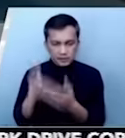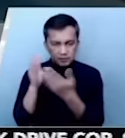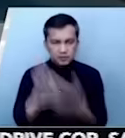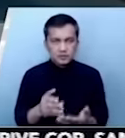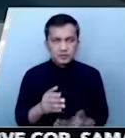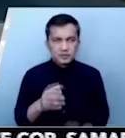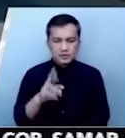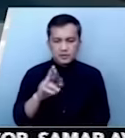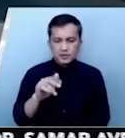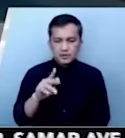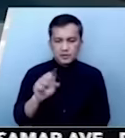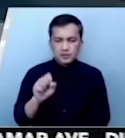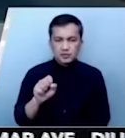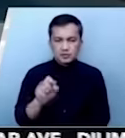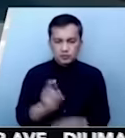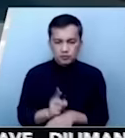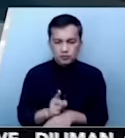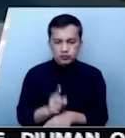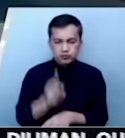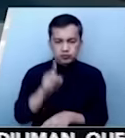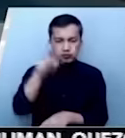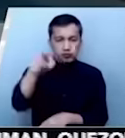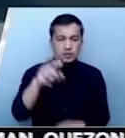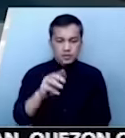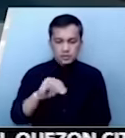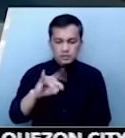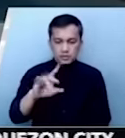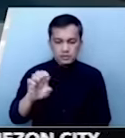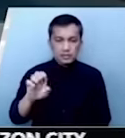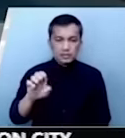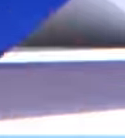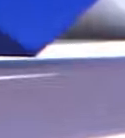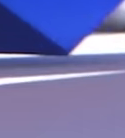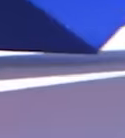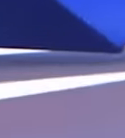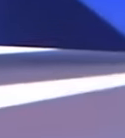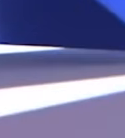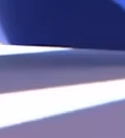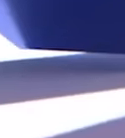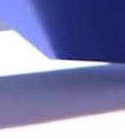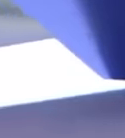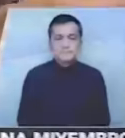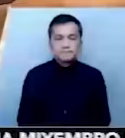cruise missiles na inorder ng bansa. Nakatutok, si JP Soriano.